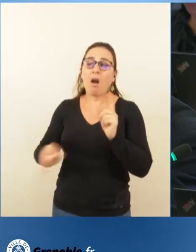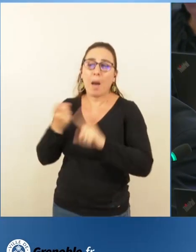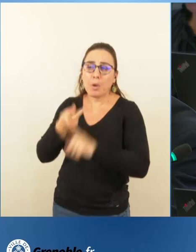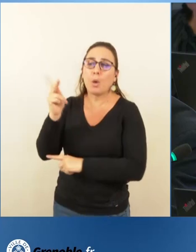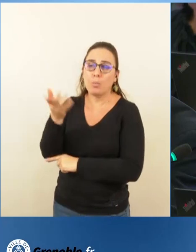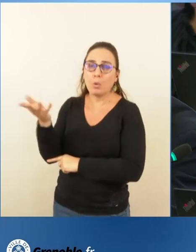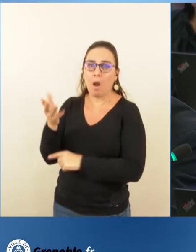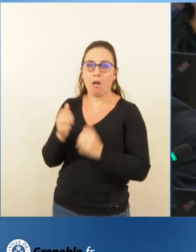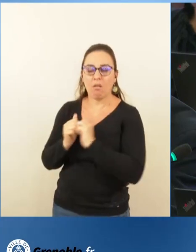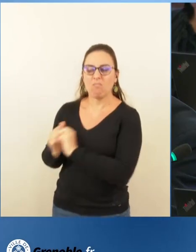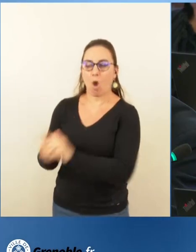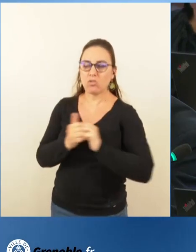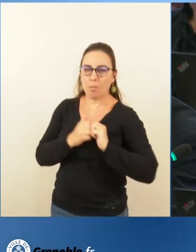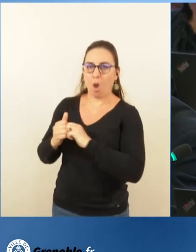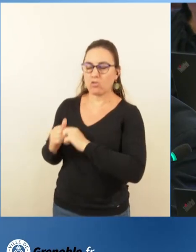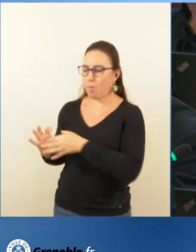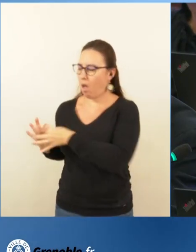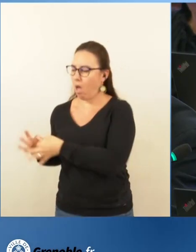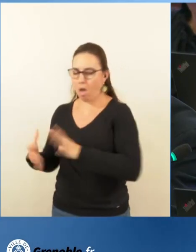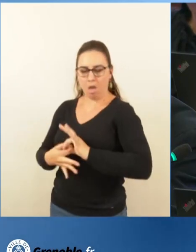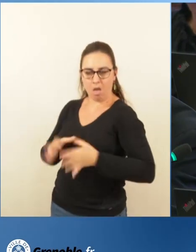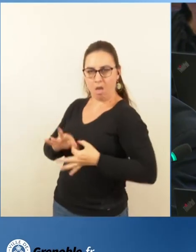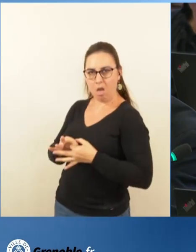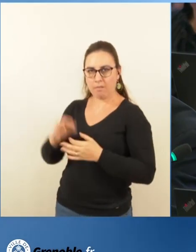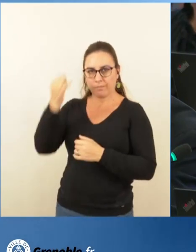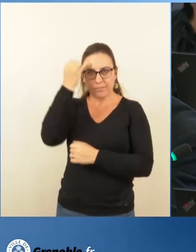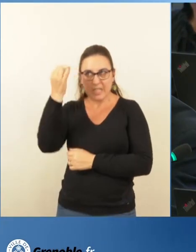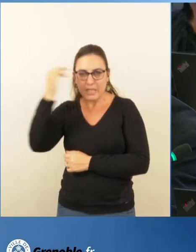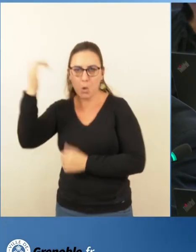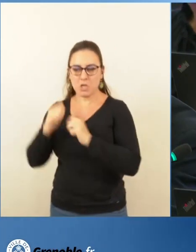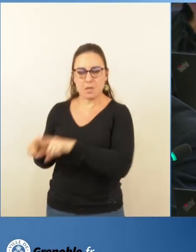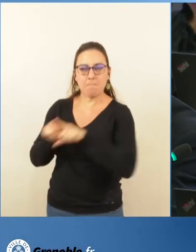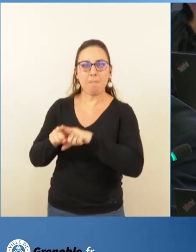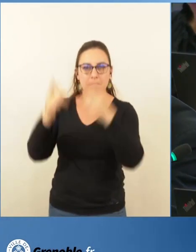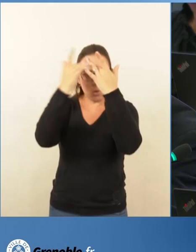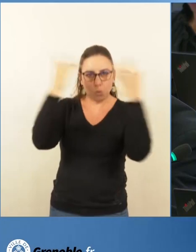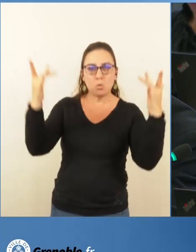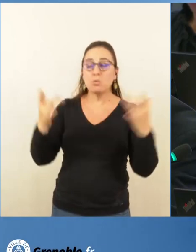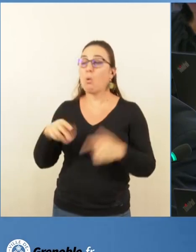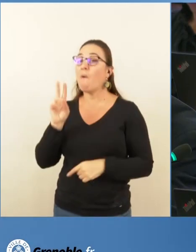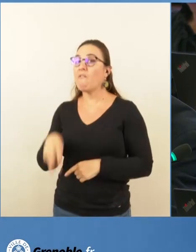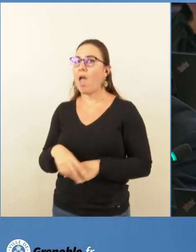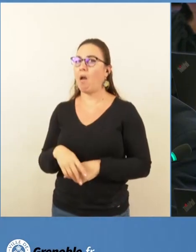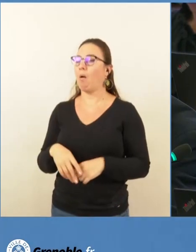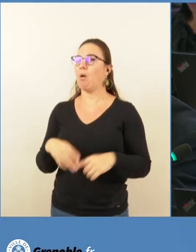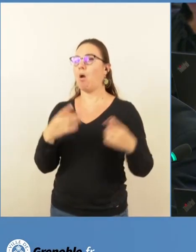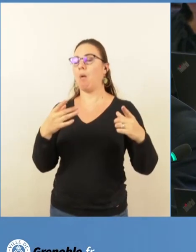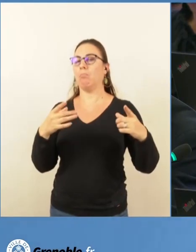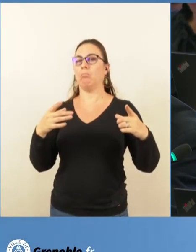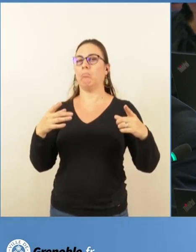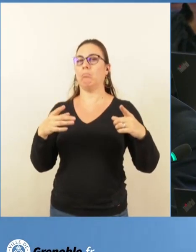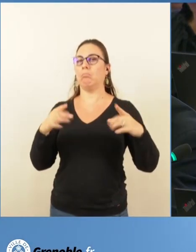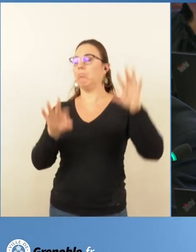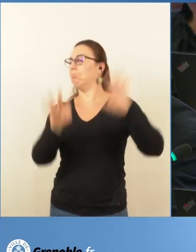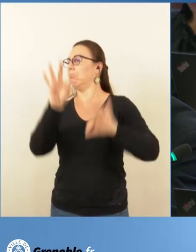l'entre-soi entre ceux qui partagent la même idéologie dont l'expression culturelle n'est qu'un instrument nous sommes